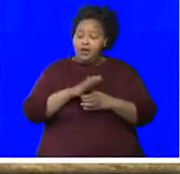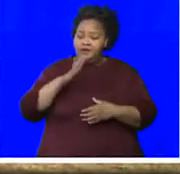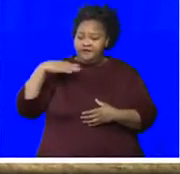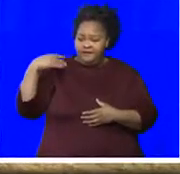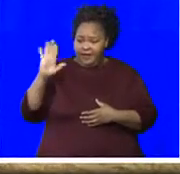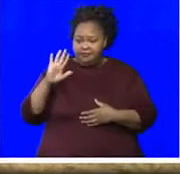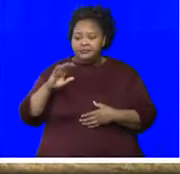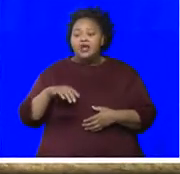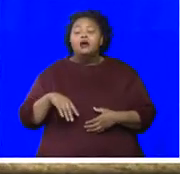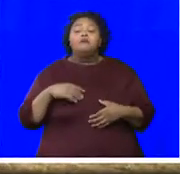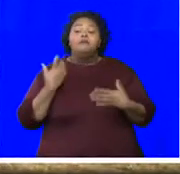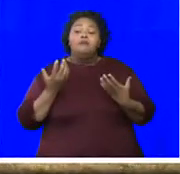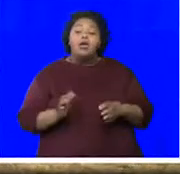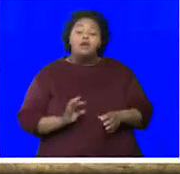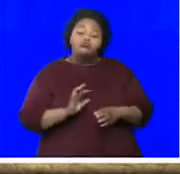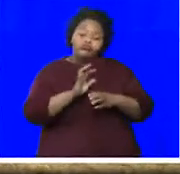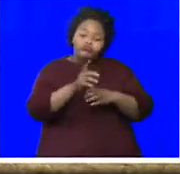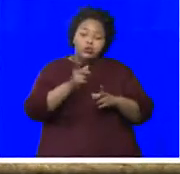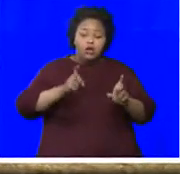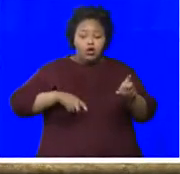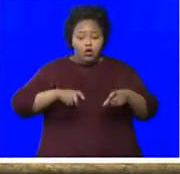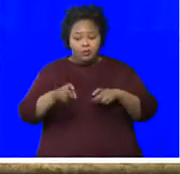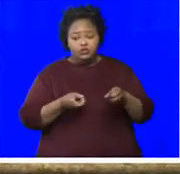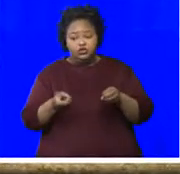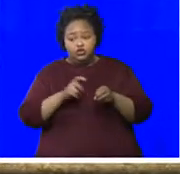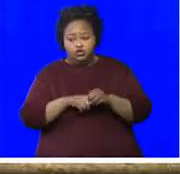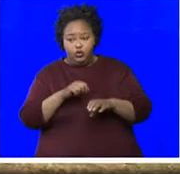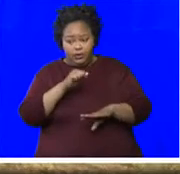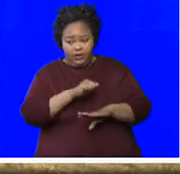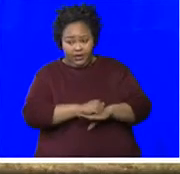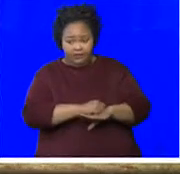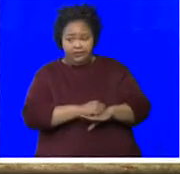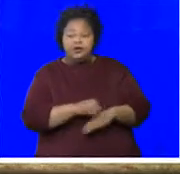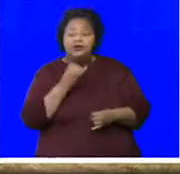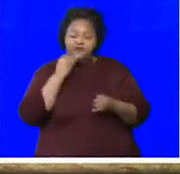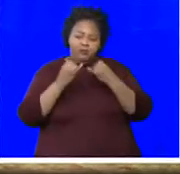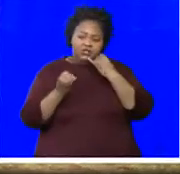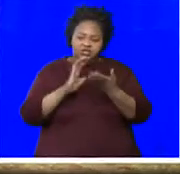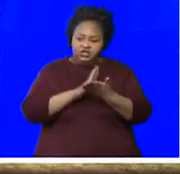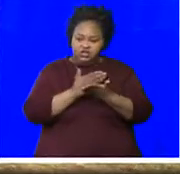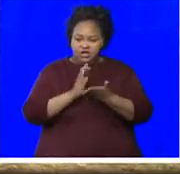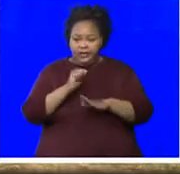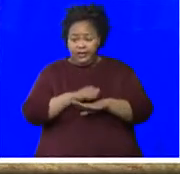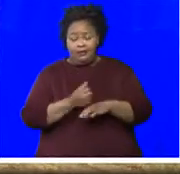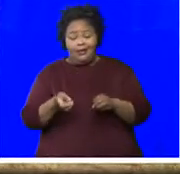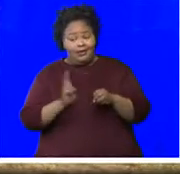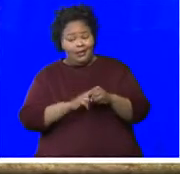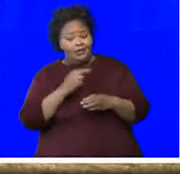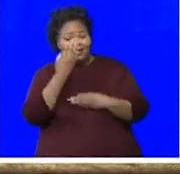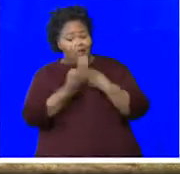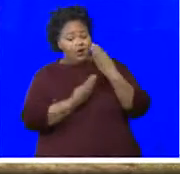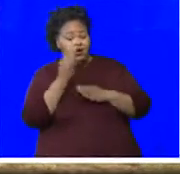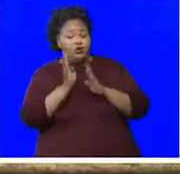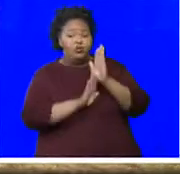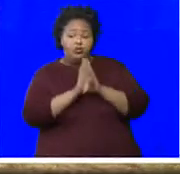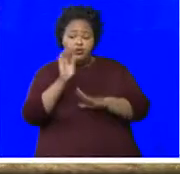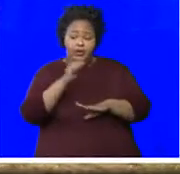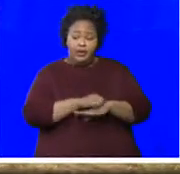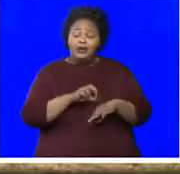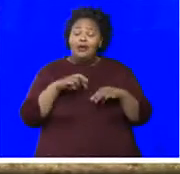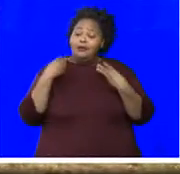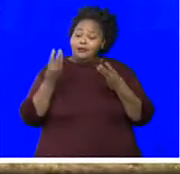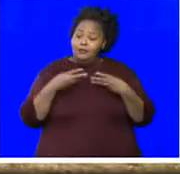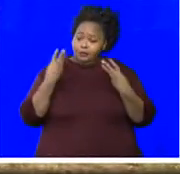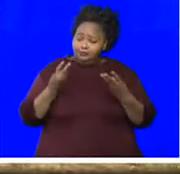Lokukhulu-ke kuthi loku kuletha kukhula kwe-economy. Ngoba kufika kwala bantu lapha eveni sebasebenzisa imali